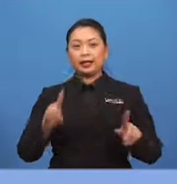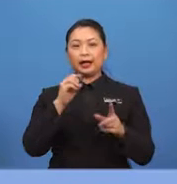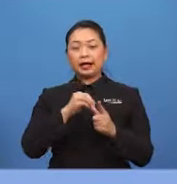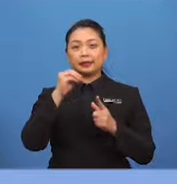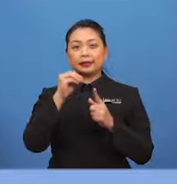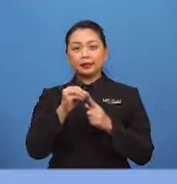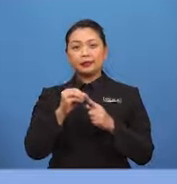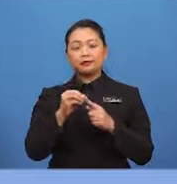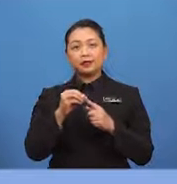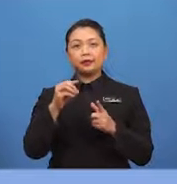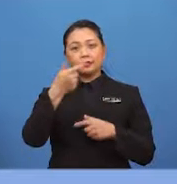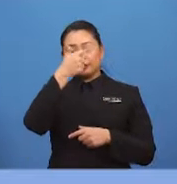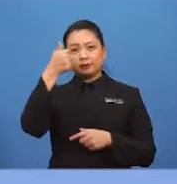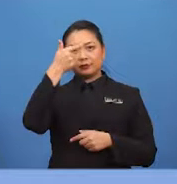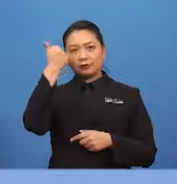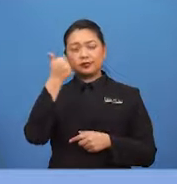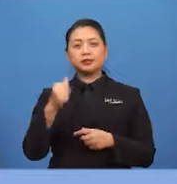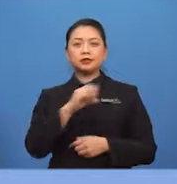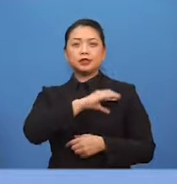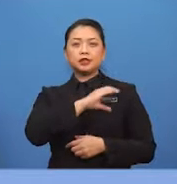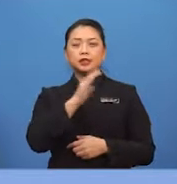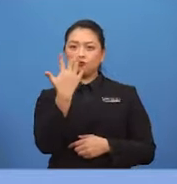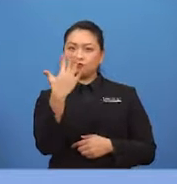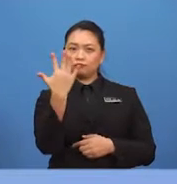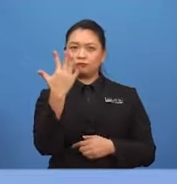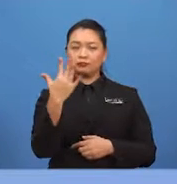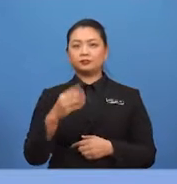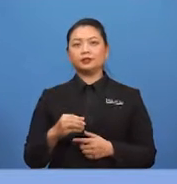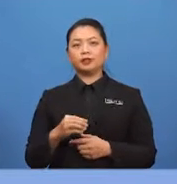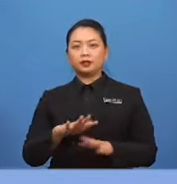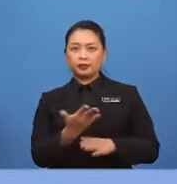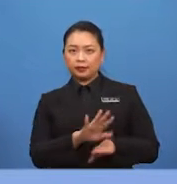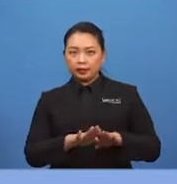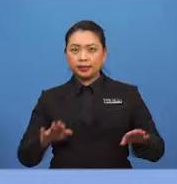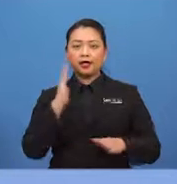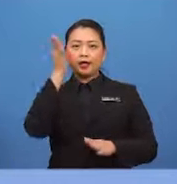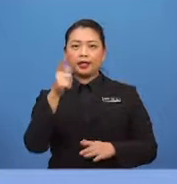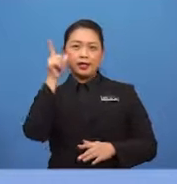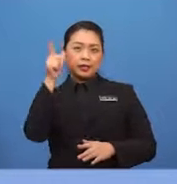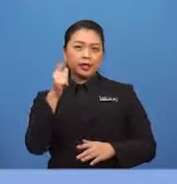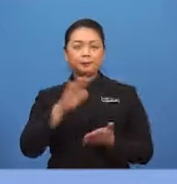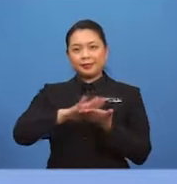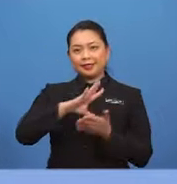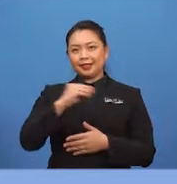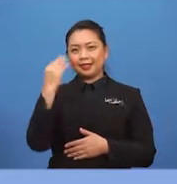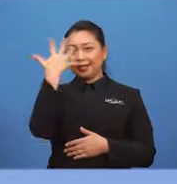lantai kerana cirinya yang berkilau dan lantai akan kelihatan bersih dan